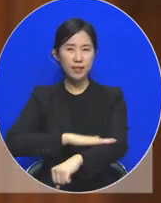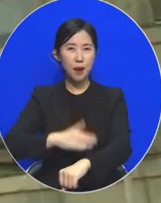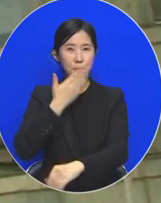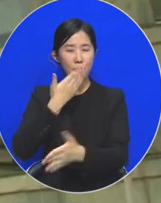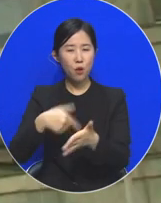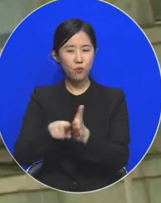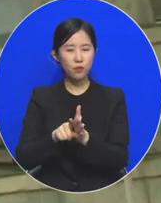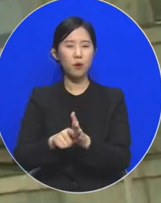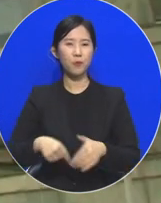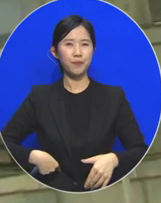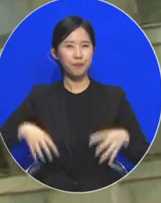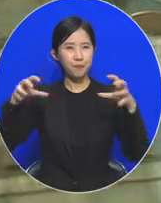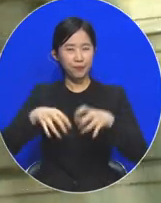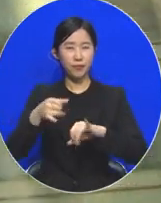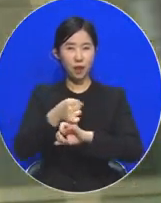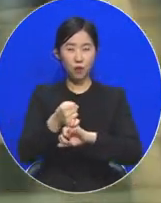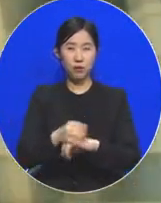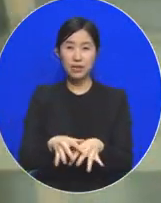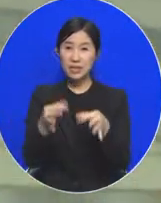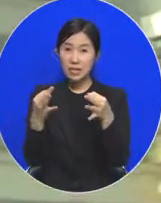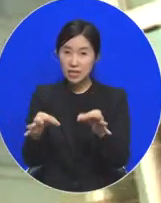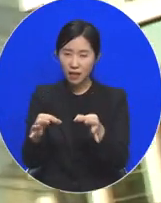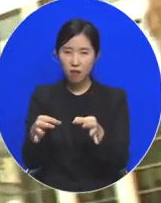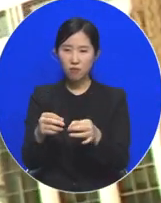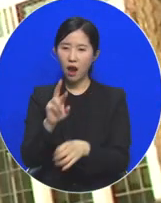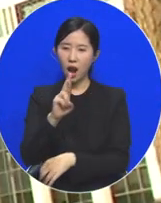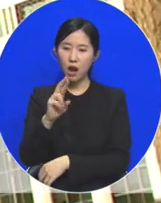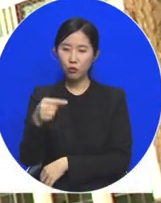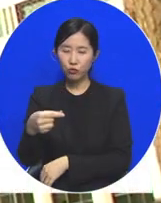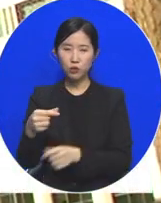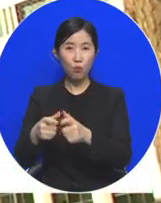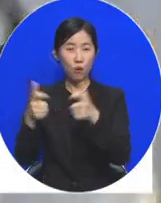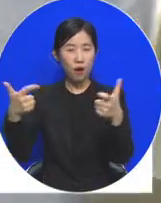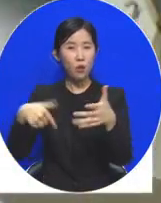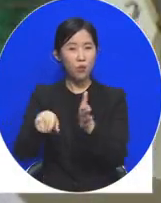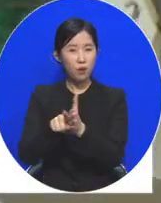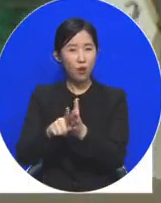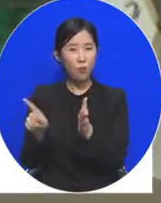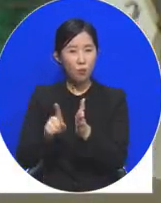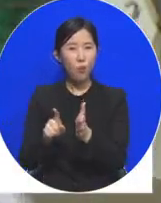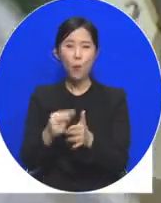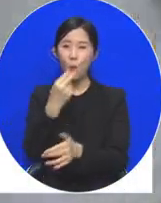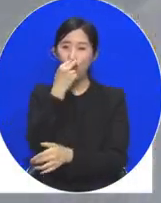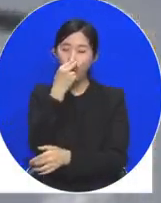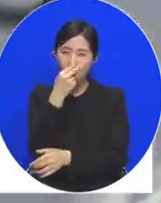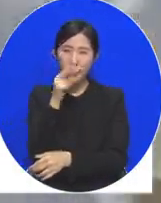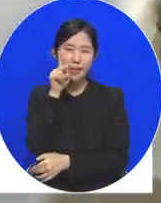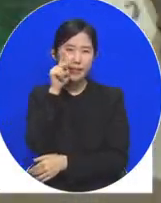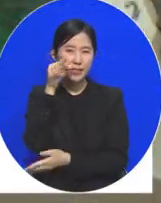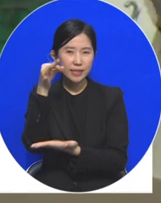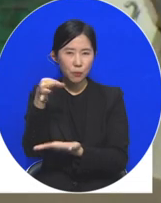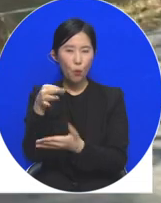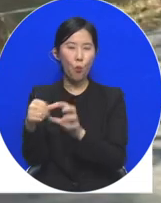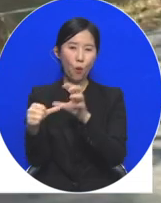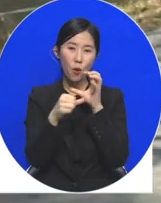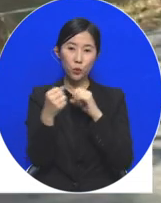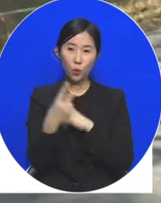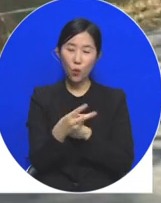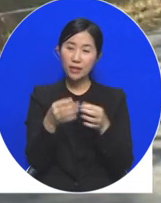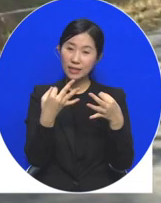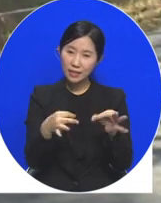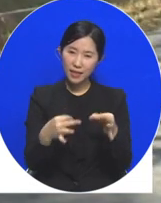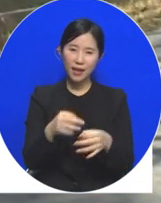모으겠습니다 시중은행에 알지 발급 확대를 위해 무역보험기금을 적극 활용하고 산업은행과 수출입은행에